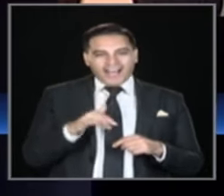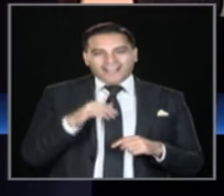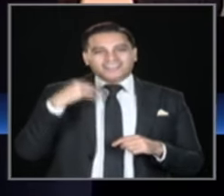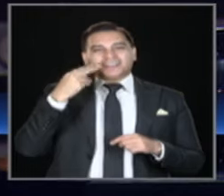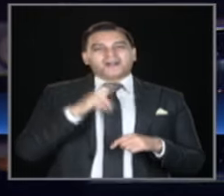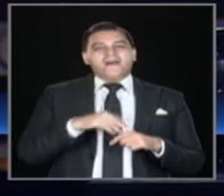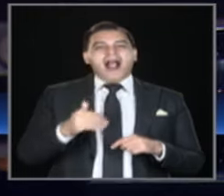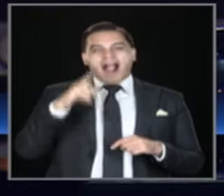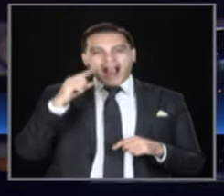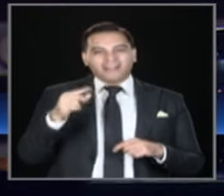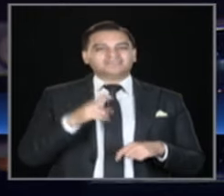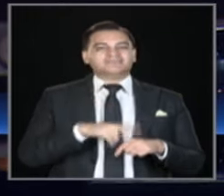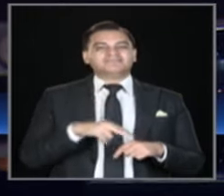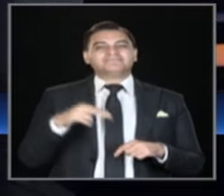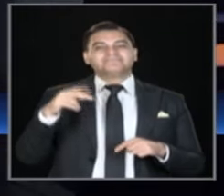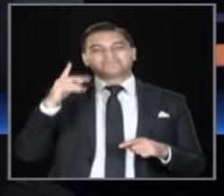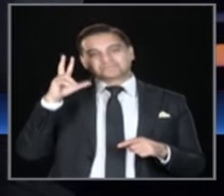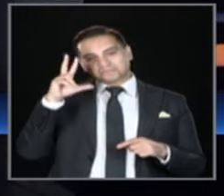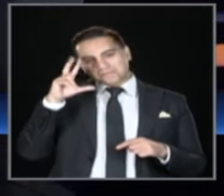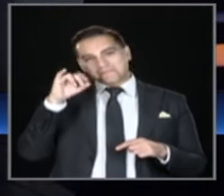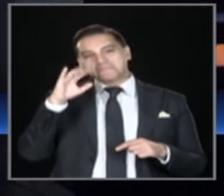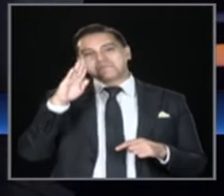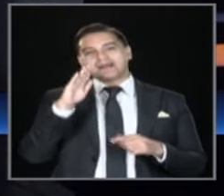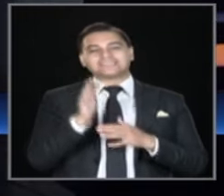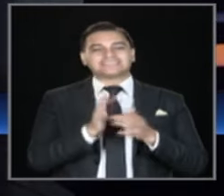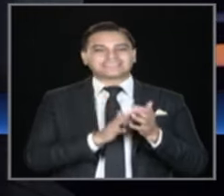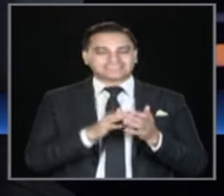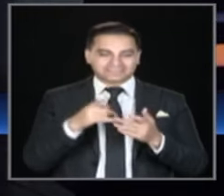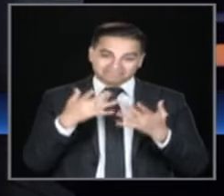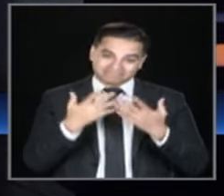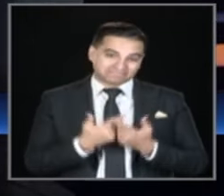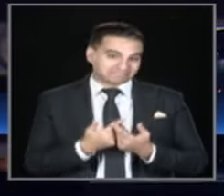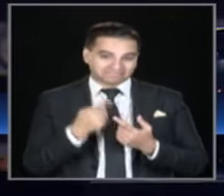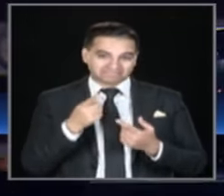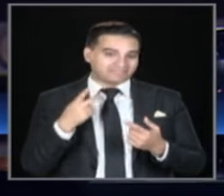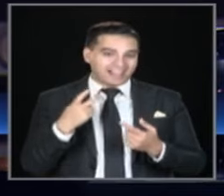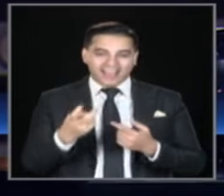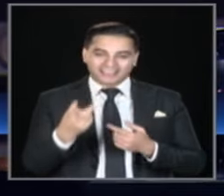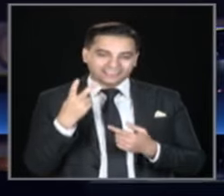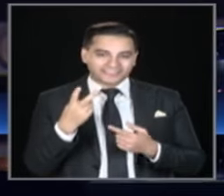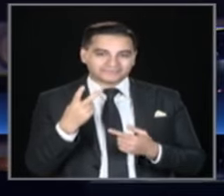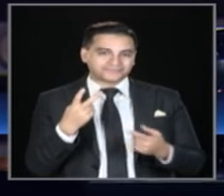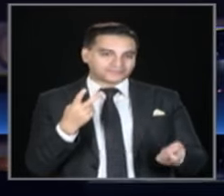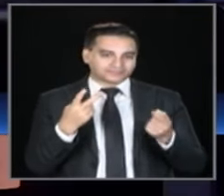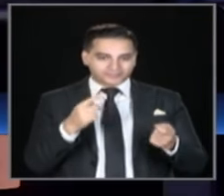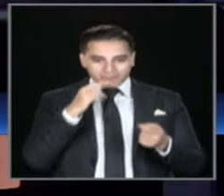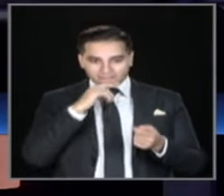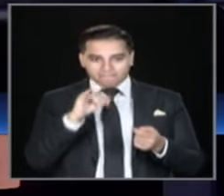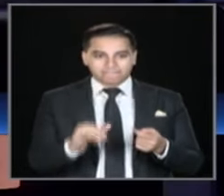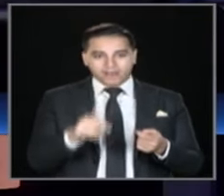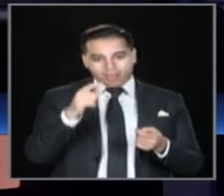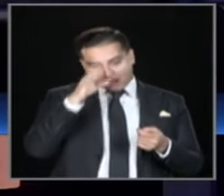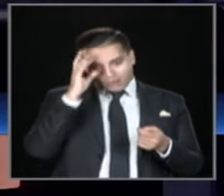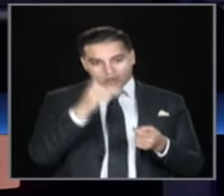عبقريه خالد وعبقريه المسيح رمضان هدفين بلا مقابل ميار السؤال اللي جاي ليكي لو